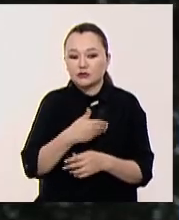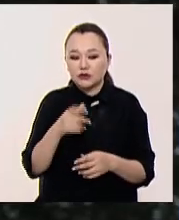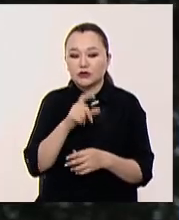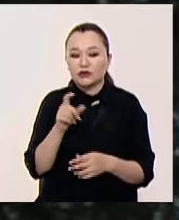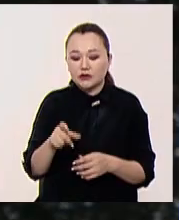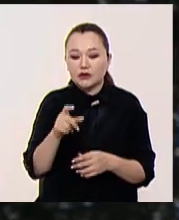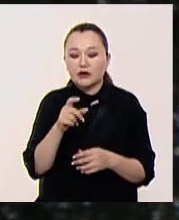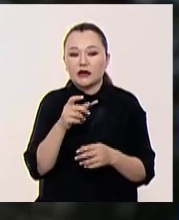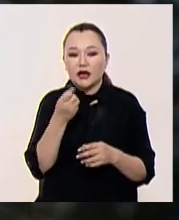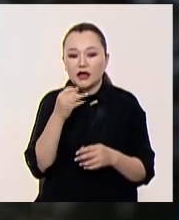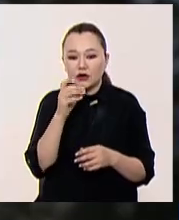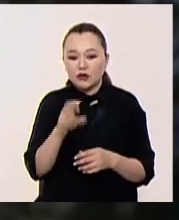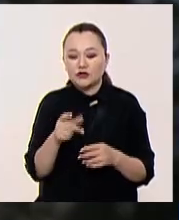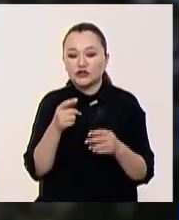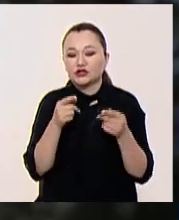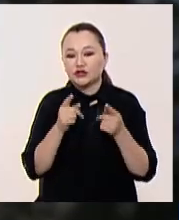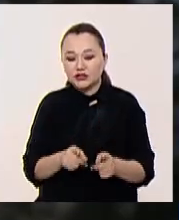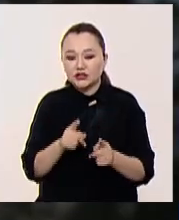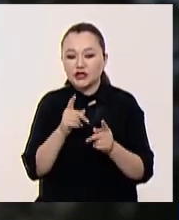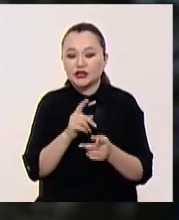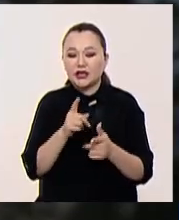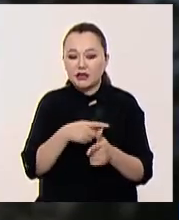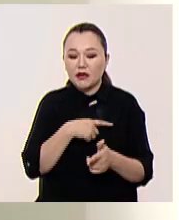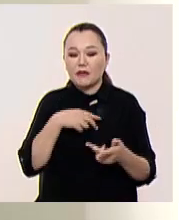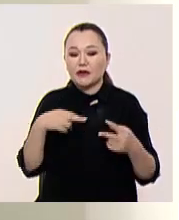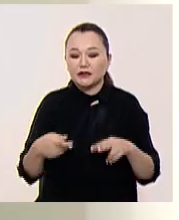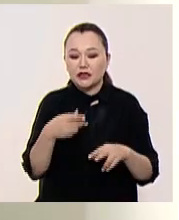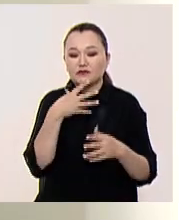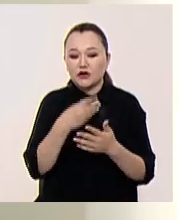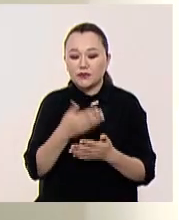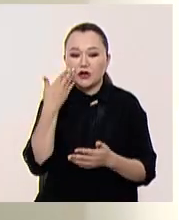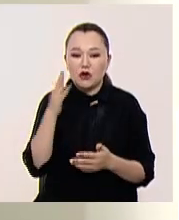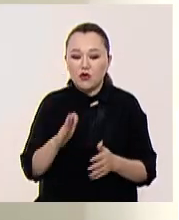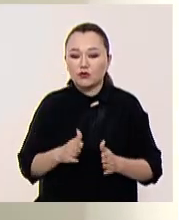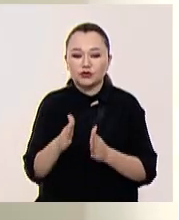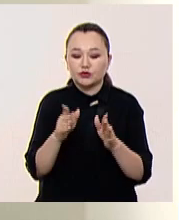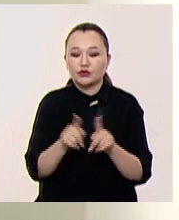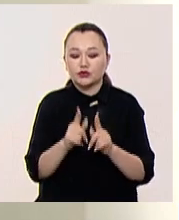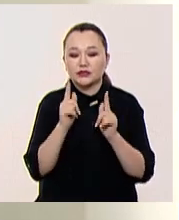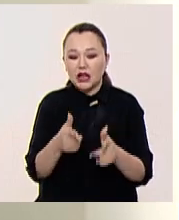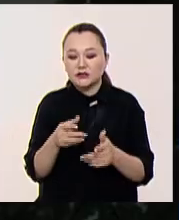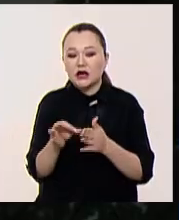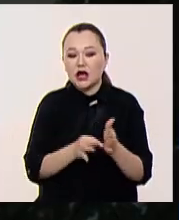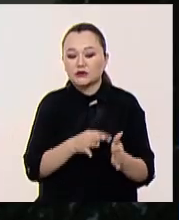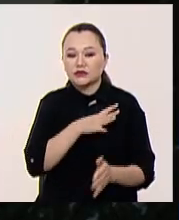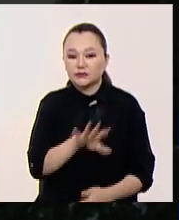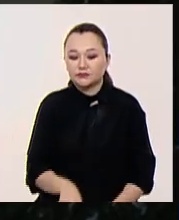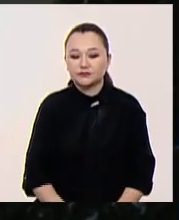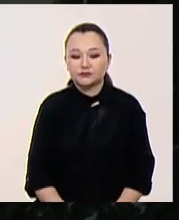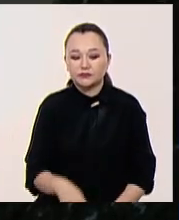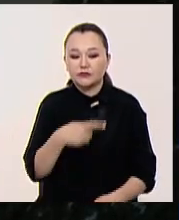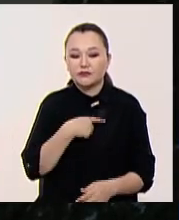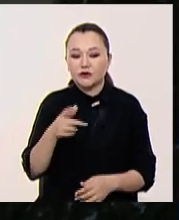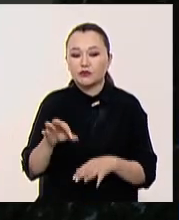принято. Поэтому Айгуль, чье настоящее имя мы изменили, поделиться о своем нелегком пути, тоже согласилась не сразу. Мы